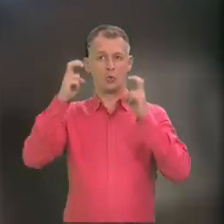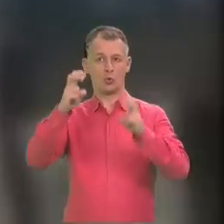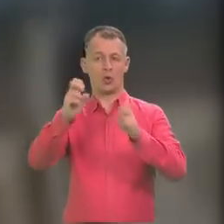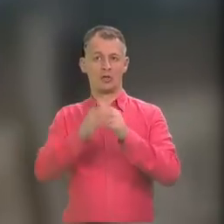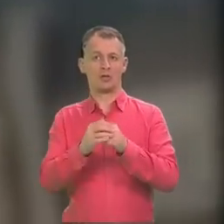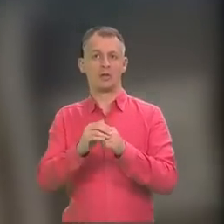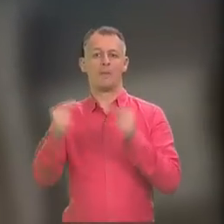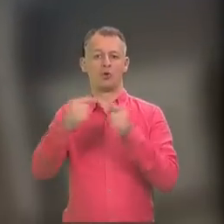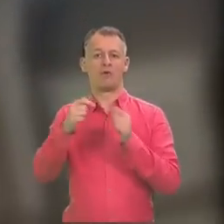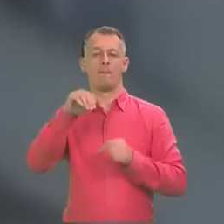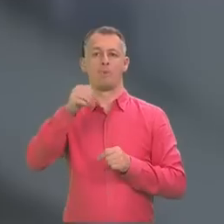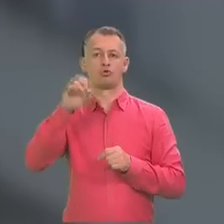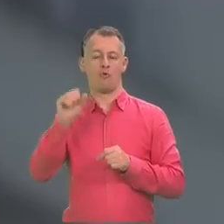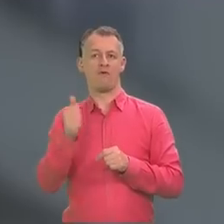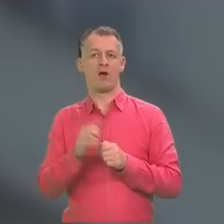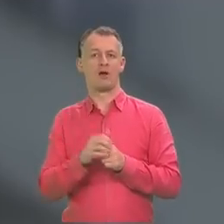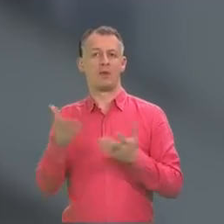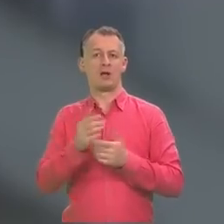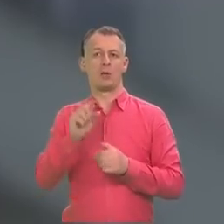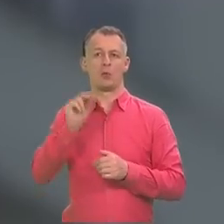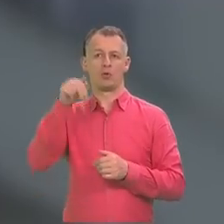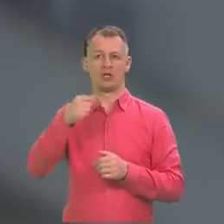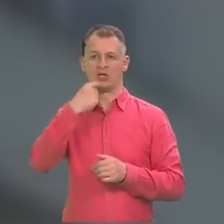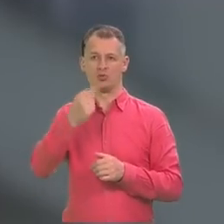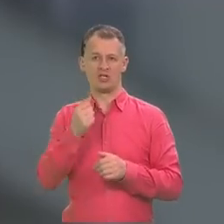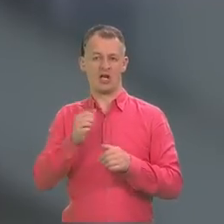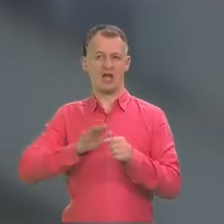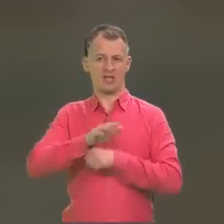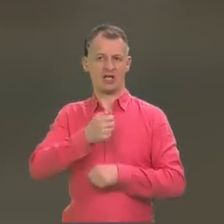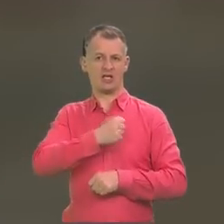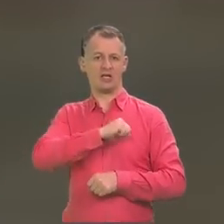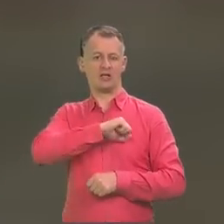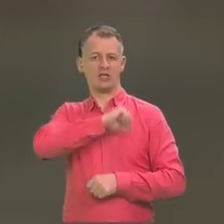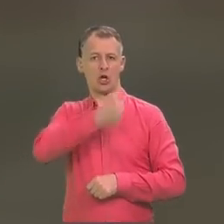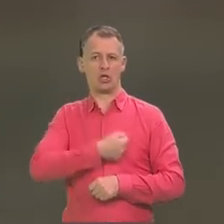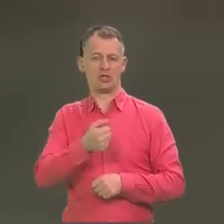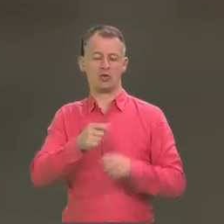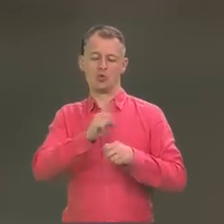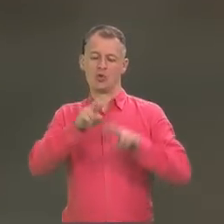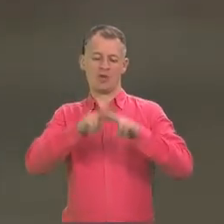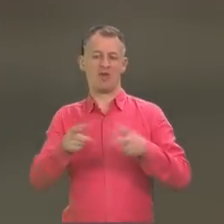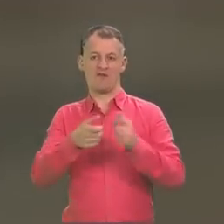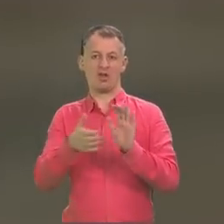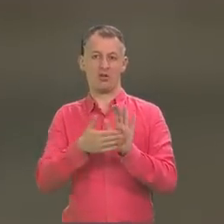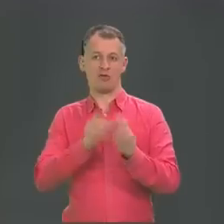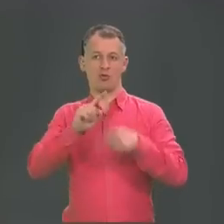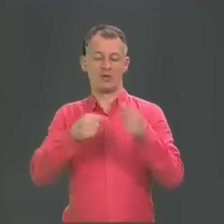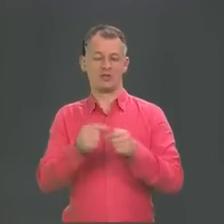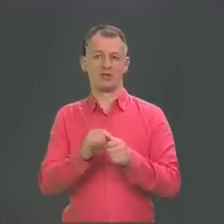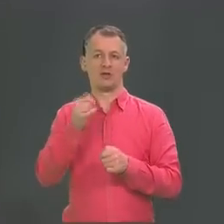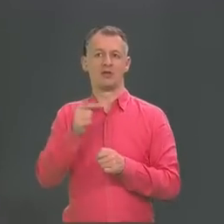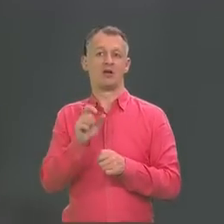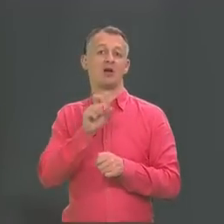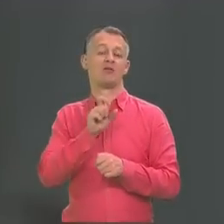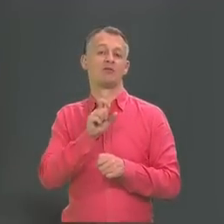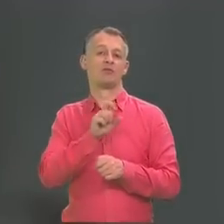de la începutul războiului pe care Vladimir Putin l-a clasificat drept terorist, nu rămâne fără urmări. Rusia acuză Washingtonul că îi încurajează pe ucraineni să